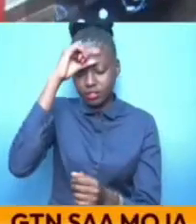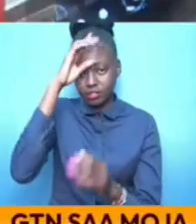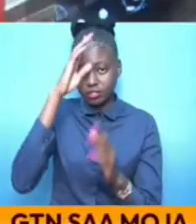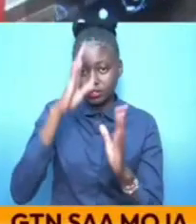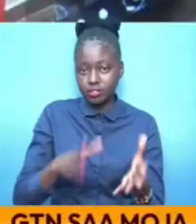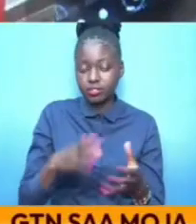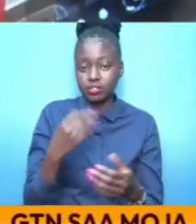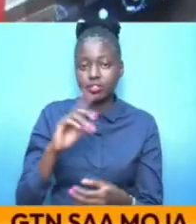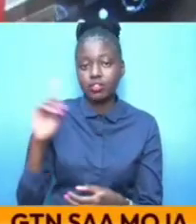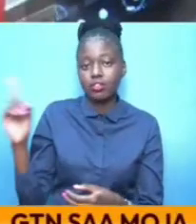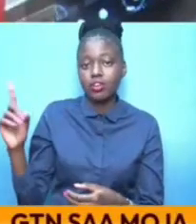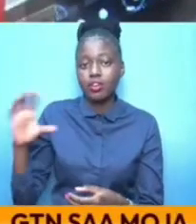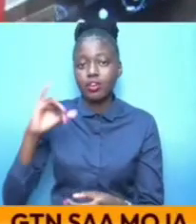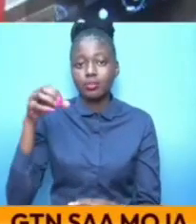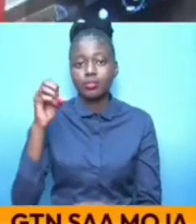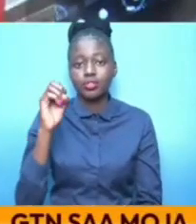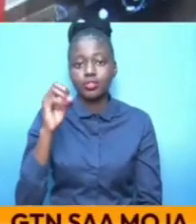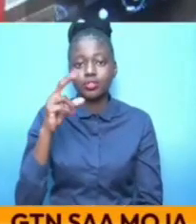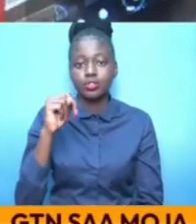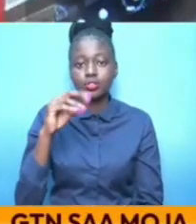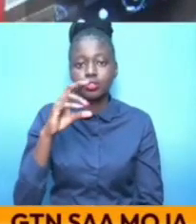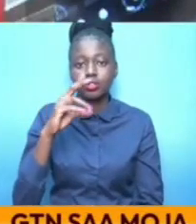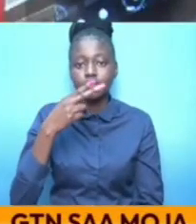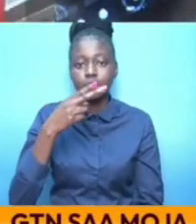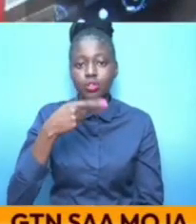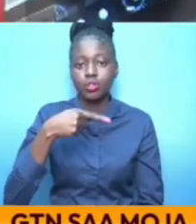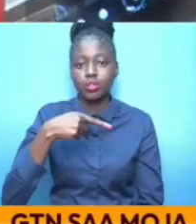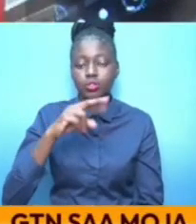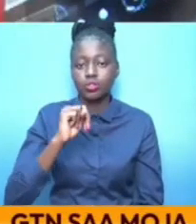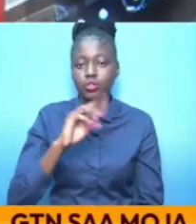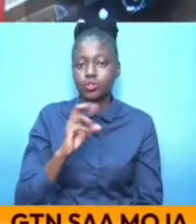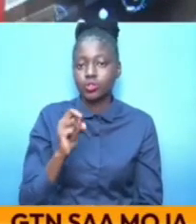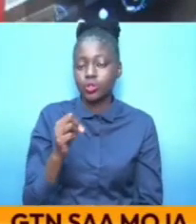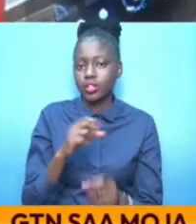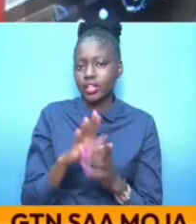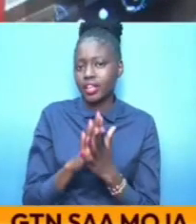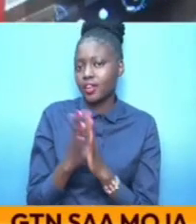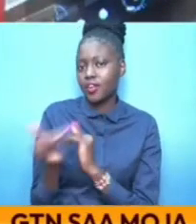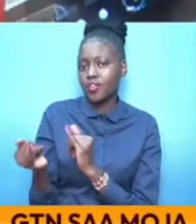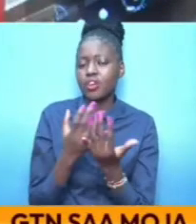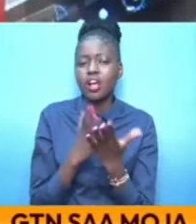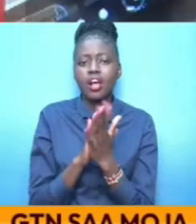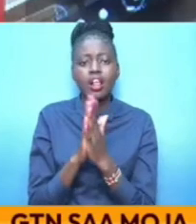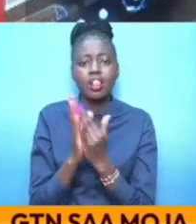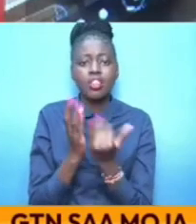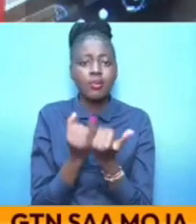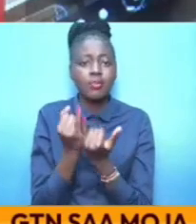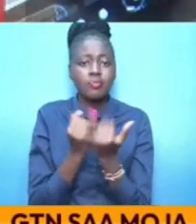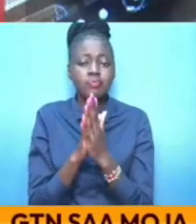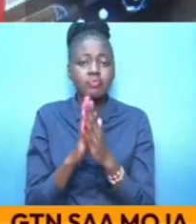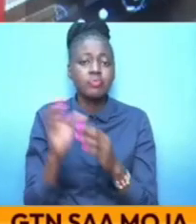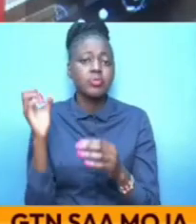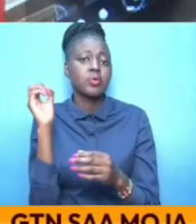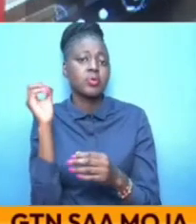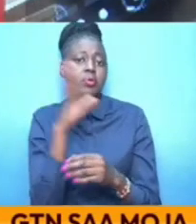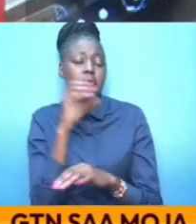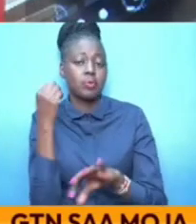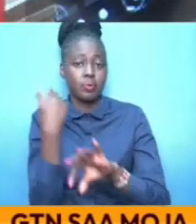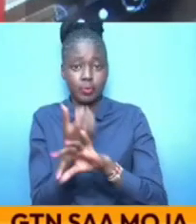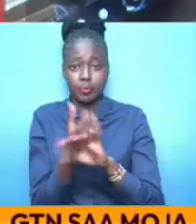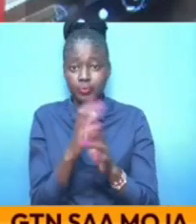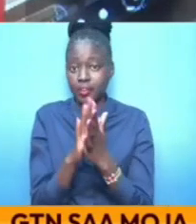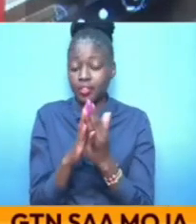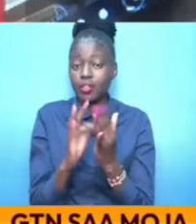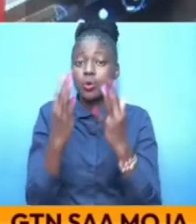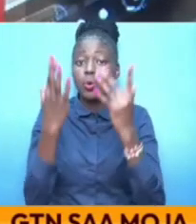County Nairobi Johnson Sakaja Jumamosi alasili alipigwa kwa mawe alipozuru eneo la tukio la